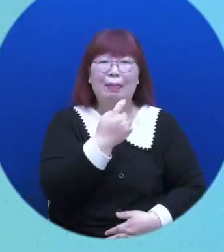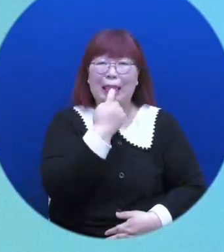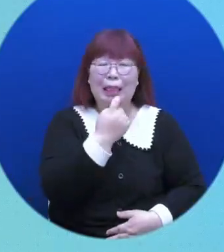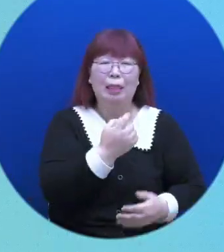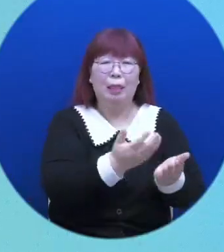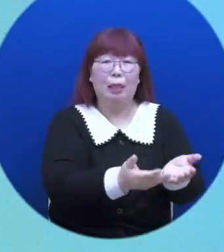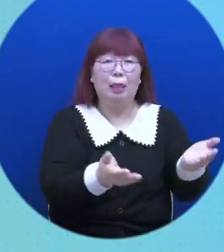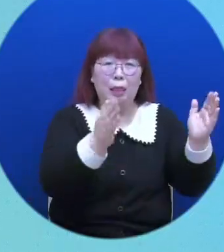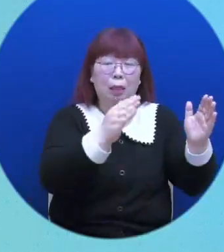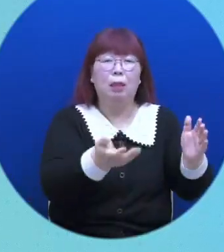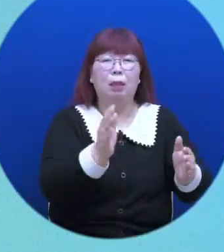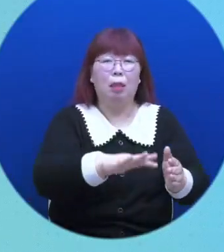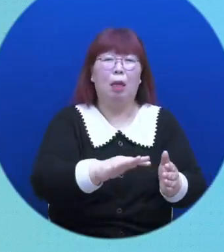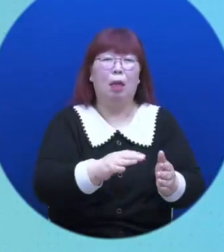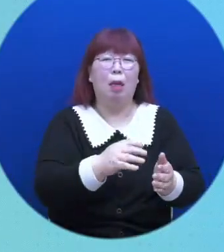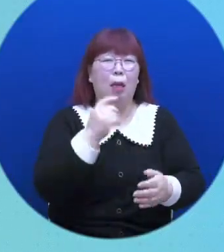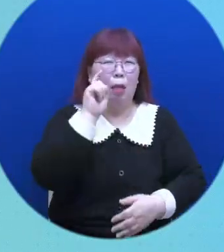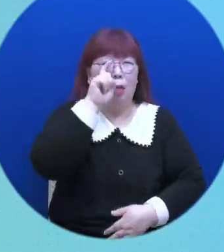안 쓴다.